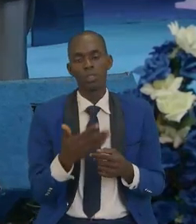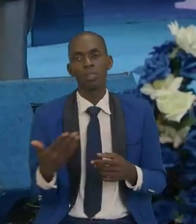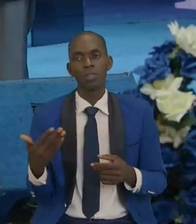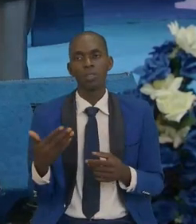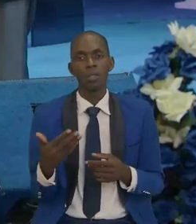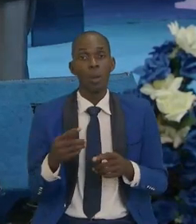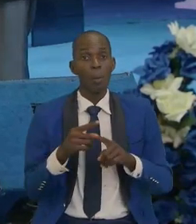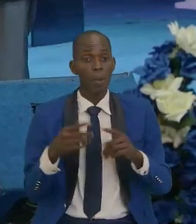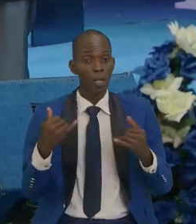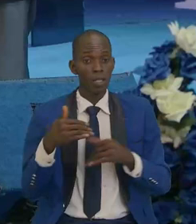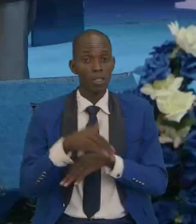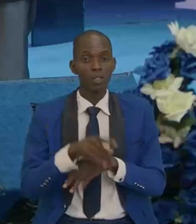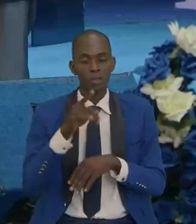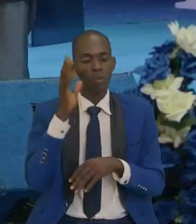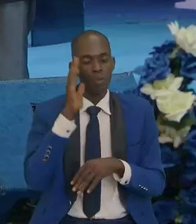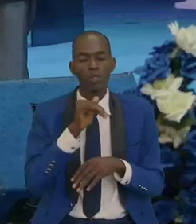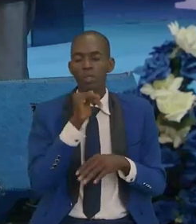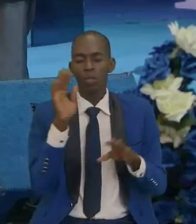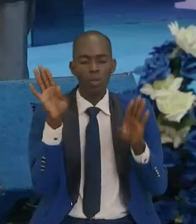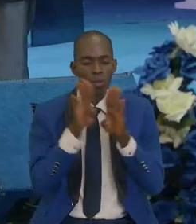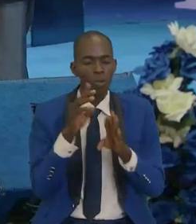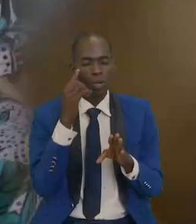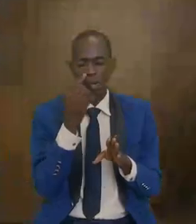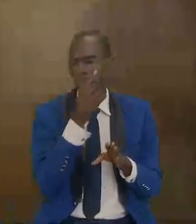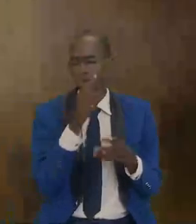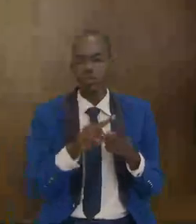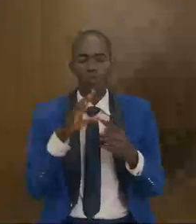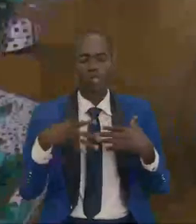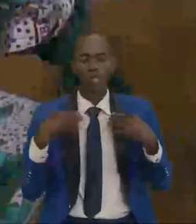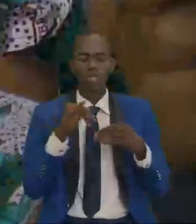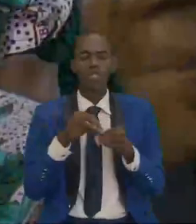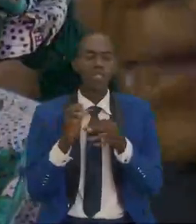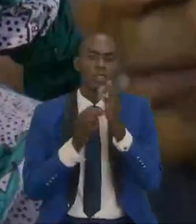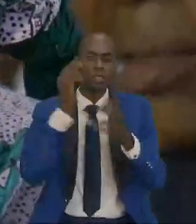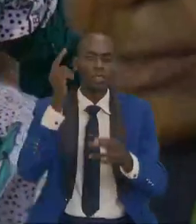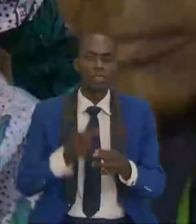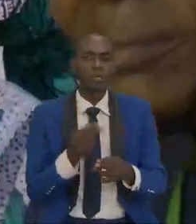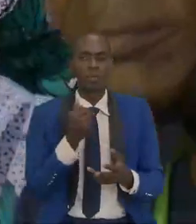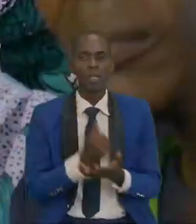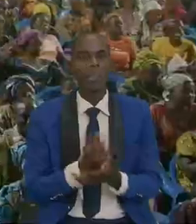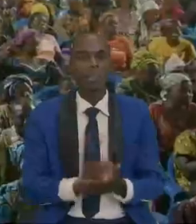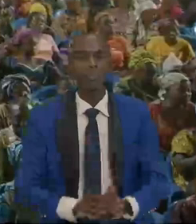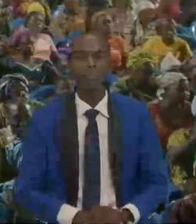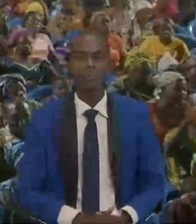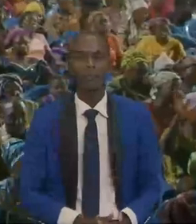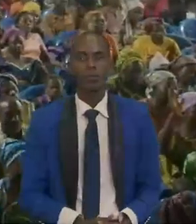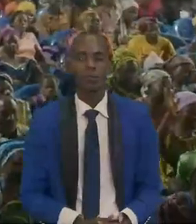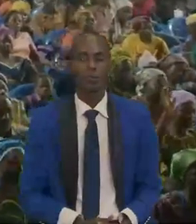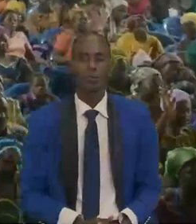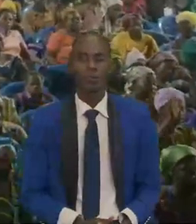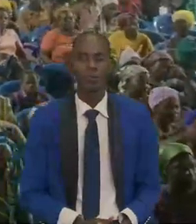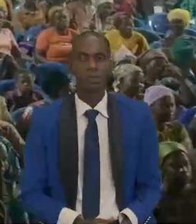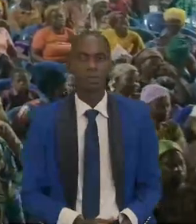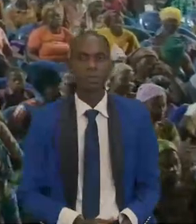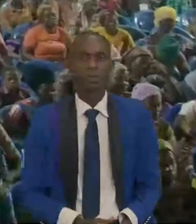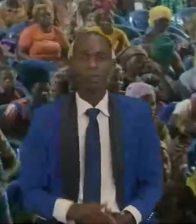guéri, mais il ferme les yeux à la guérison. Ce soir, vous n'allez pas fermer les